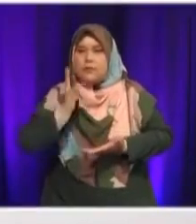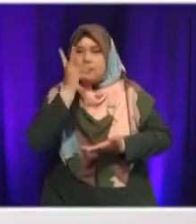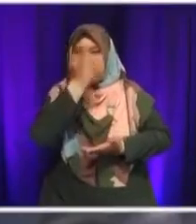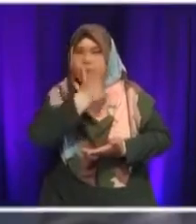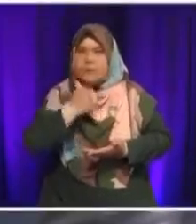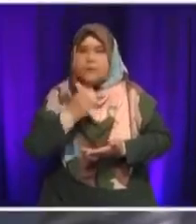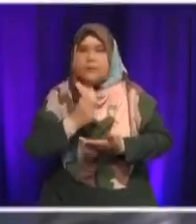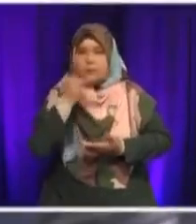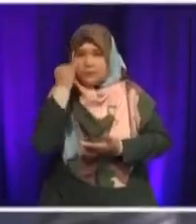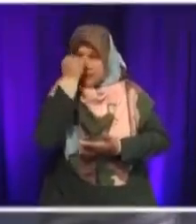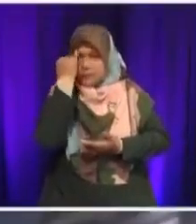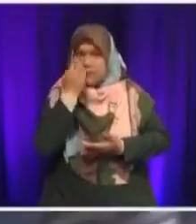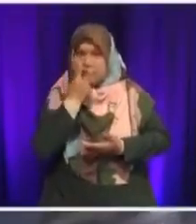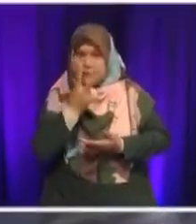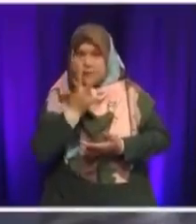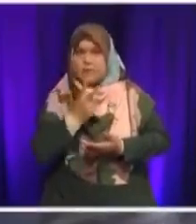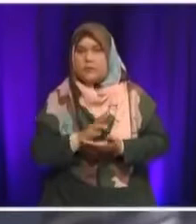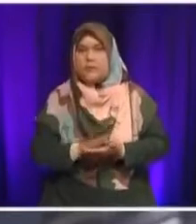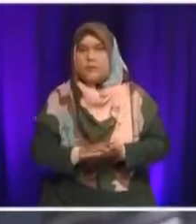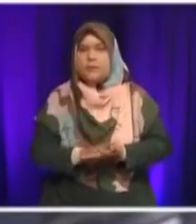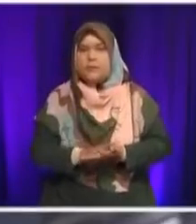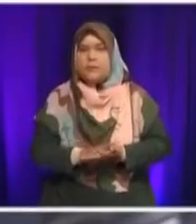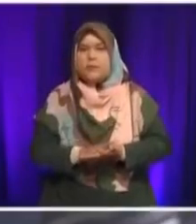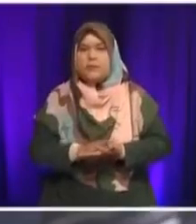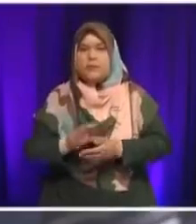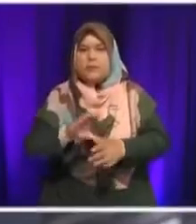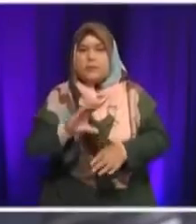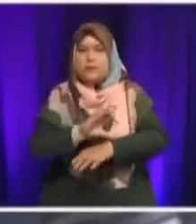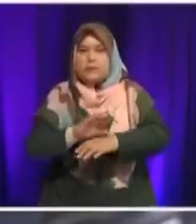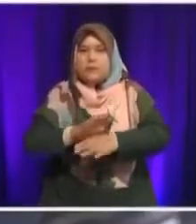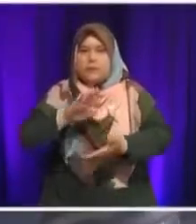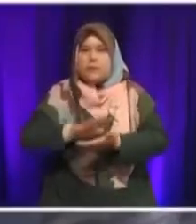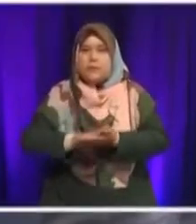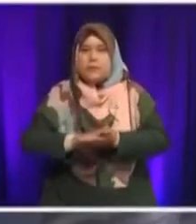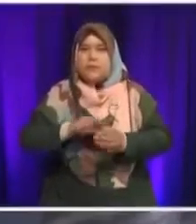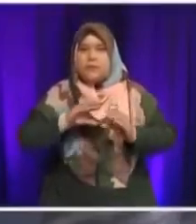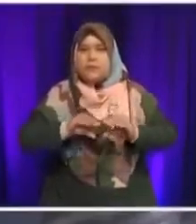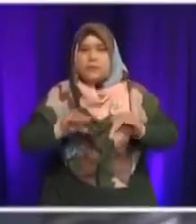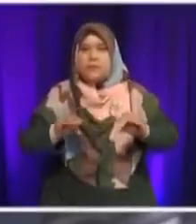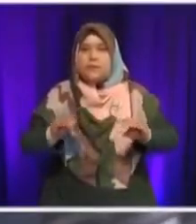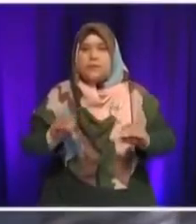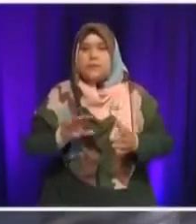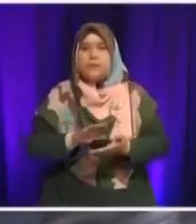nampak sekarang coklat yang diletakkan di atas kepingan ini namanya